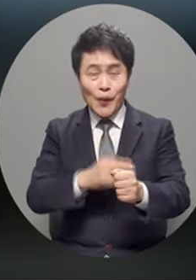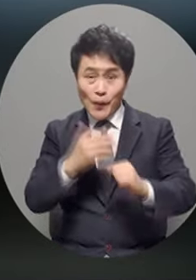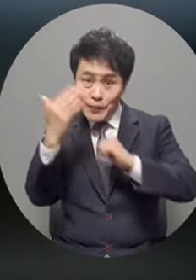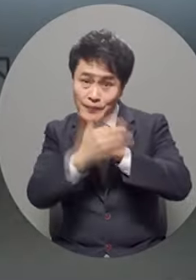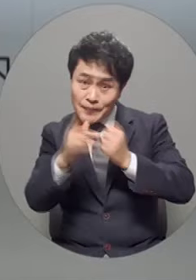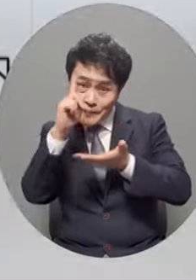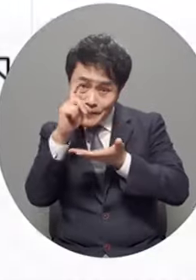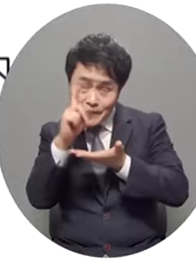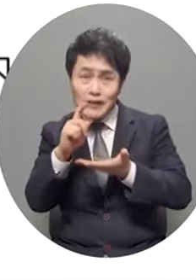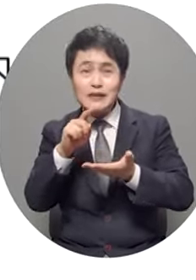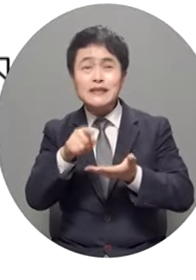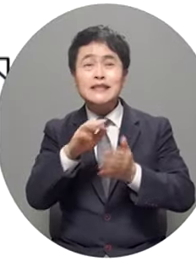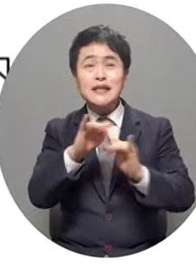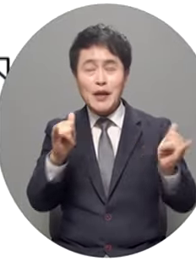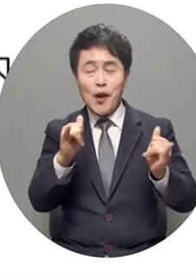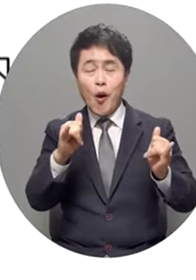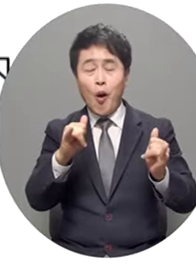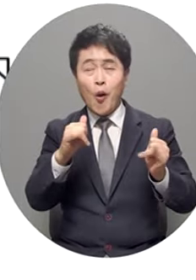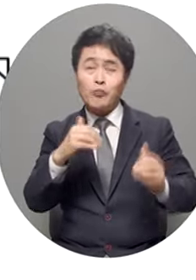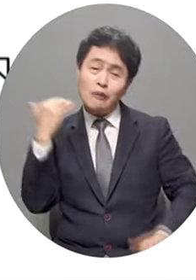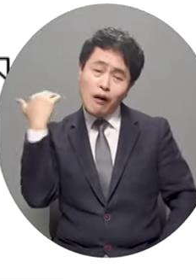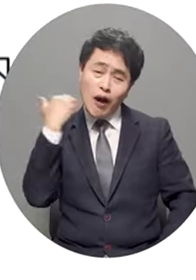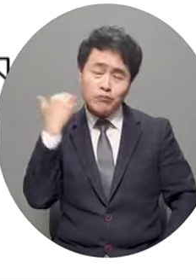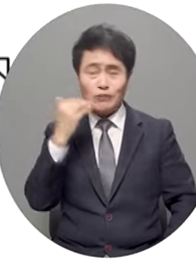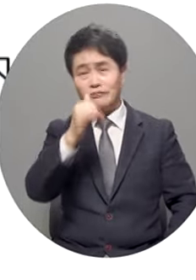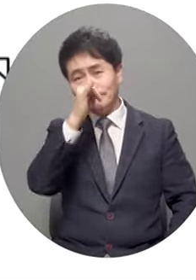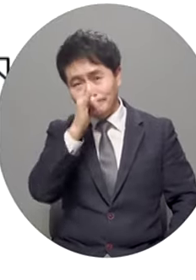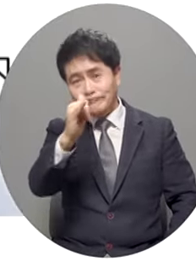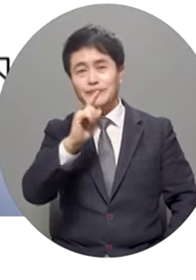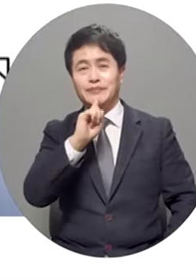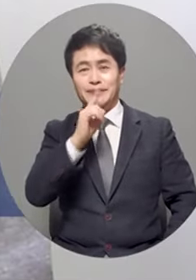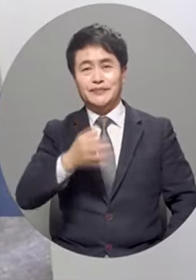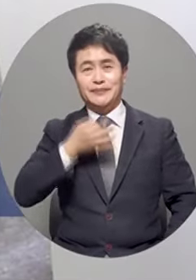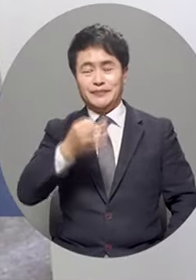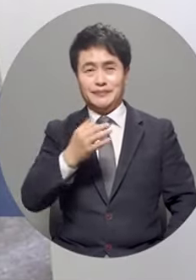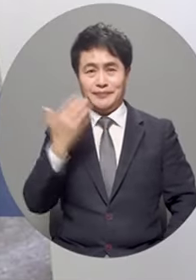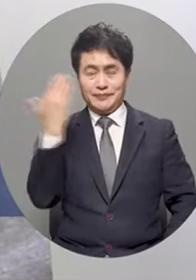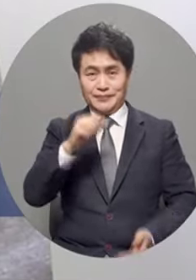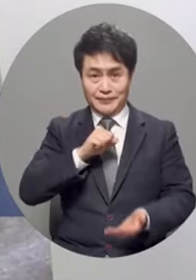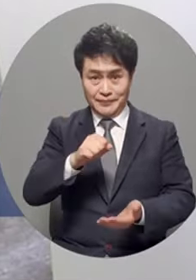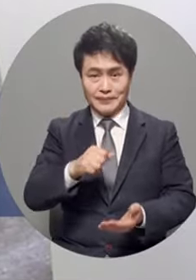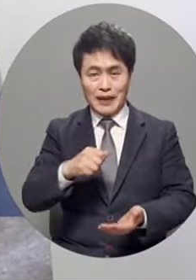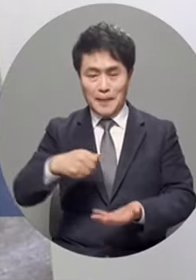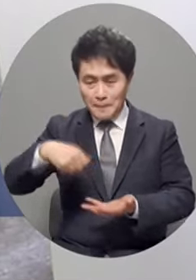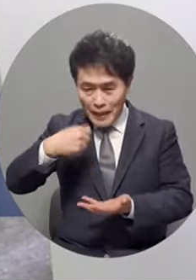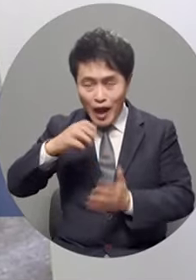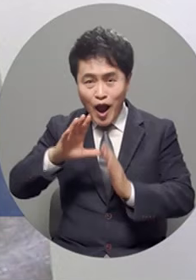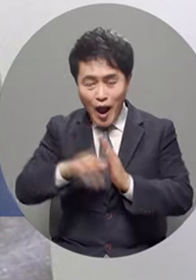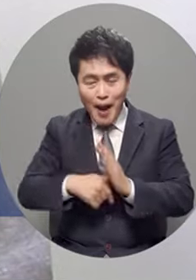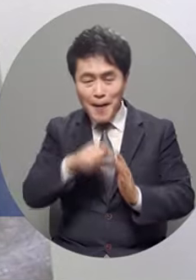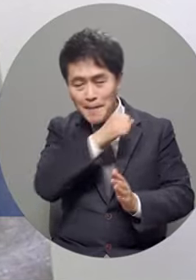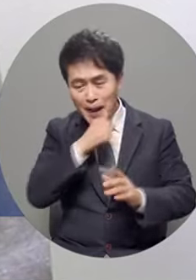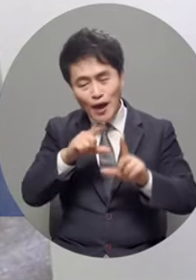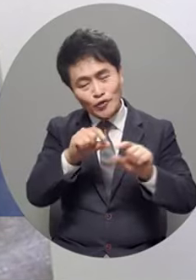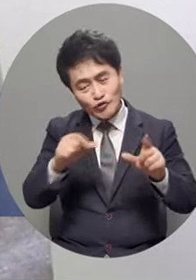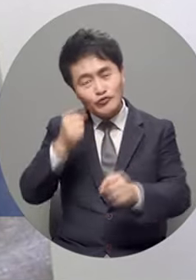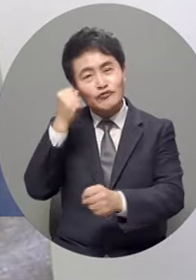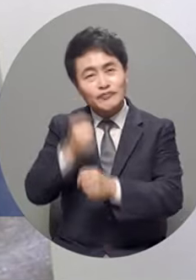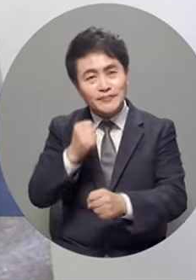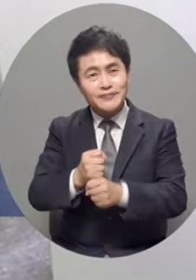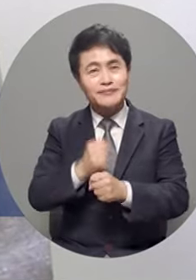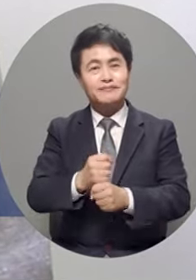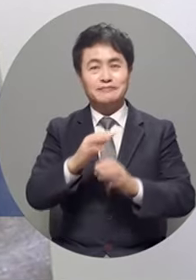에세이에선 이들을 보이지 않는 영웅이라고 부릅니다. 청소를 해주시고 항상 밥을 먹는데 조리를 해주시는 분들이